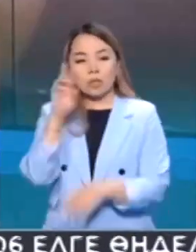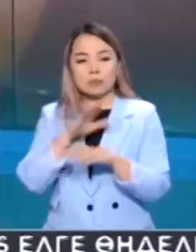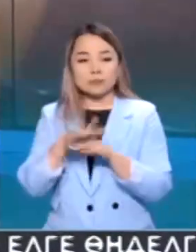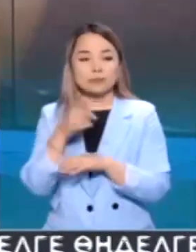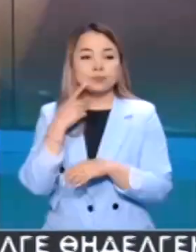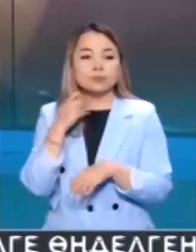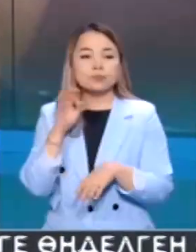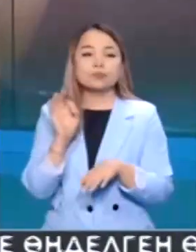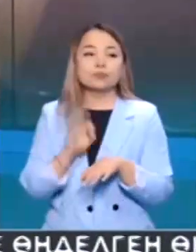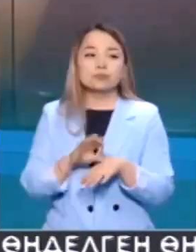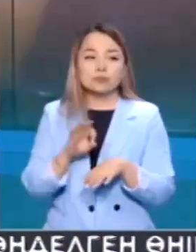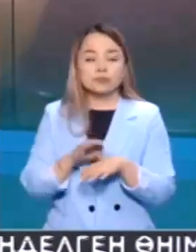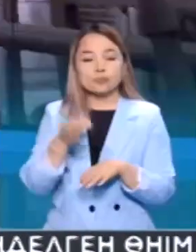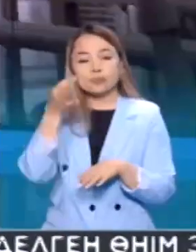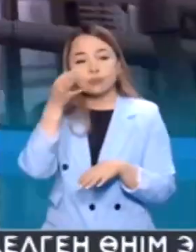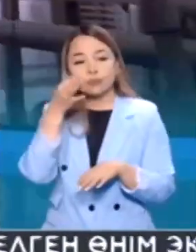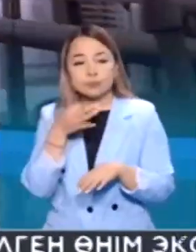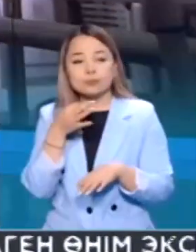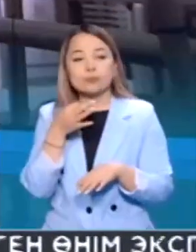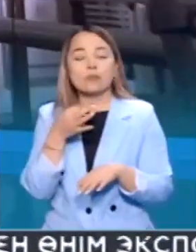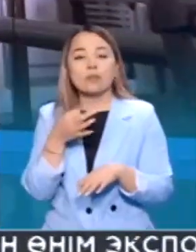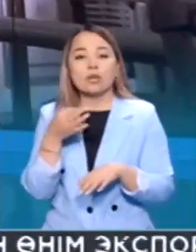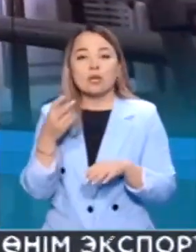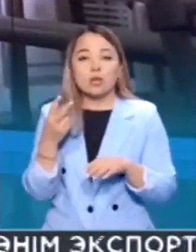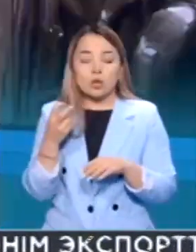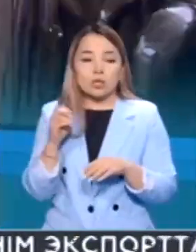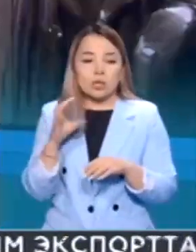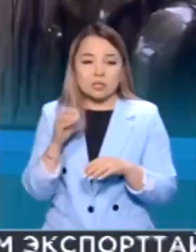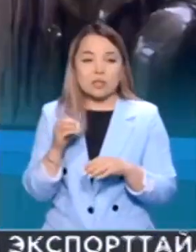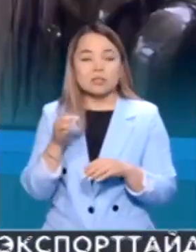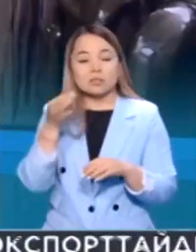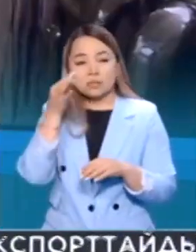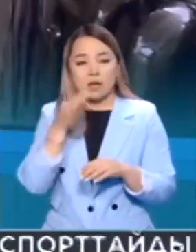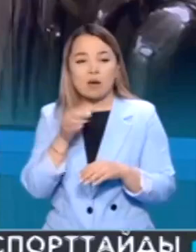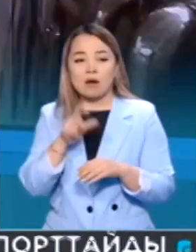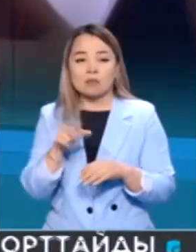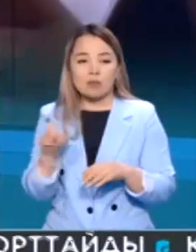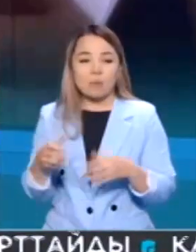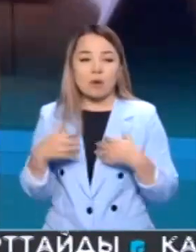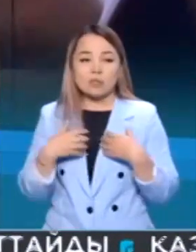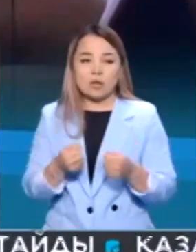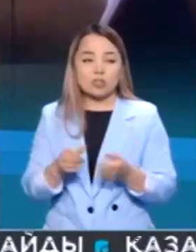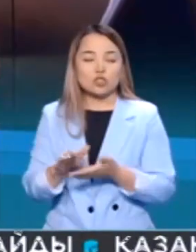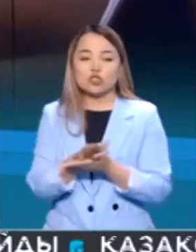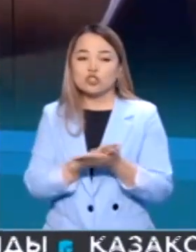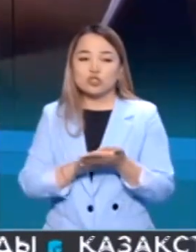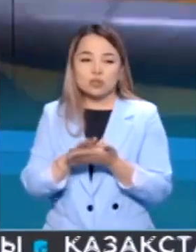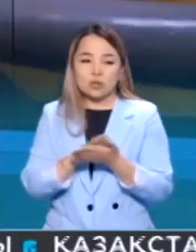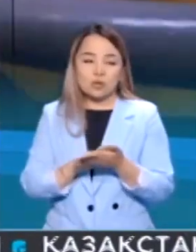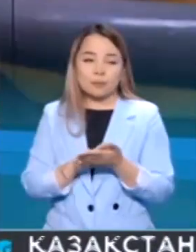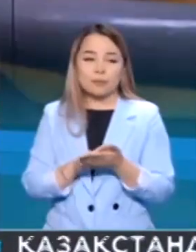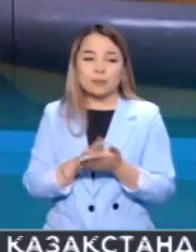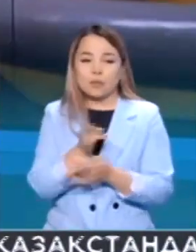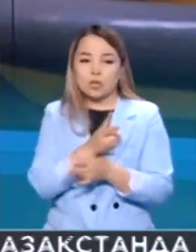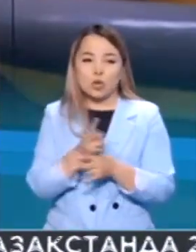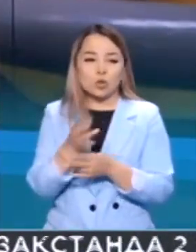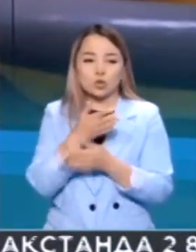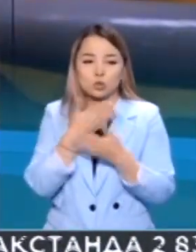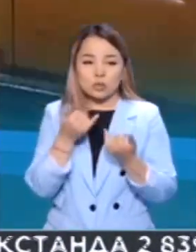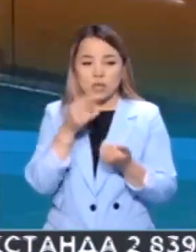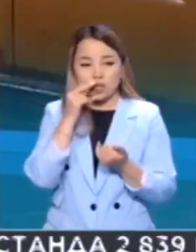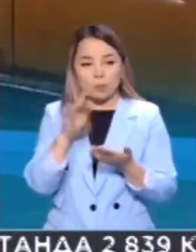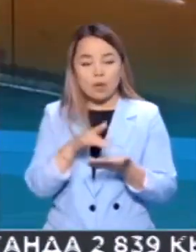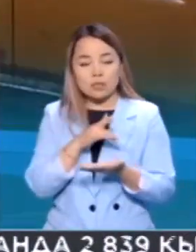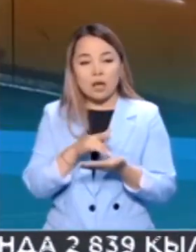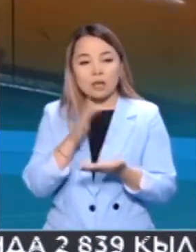Елімізде қанттан тәтті 200 есе тәтті, бірақ адам ағзасына ешбір зиянсыз өнім тұтынатын кез алыс емес.